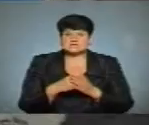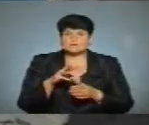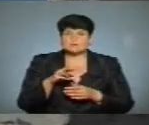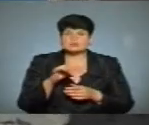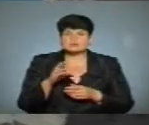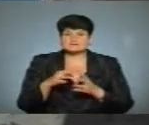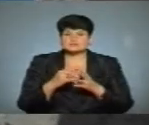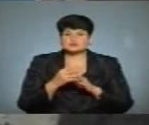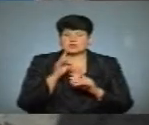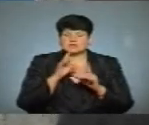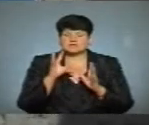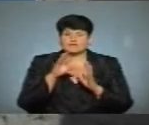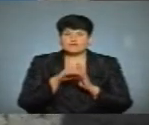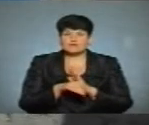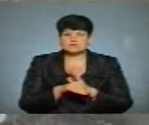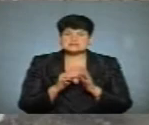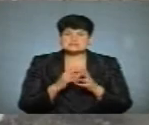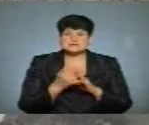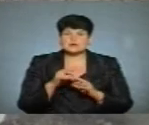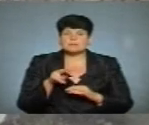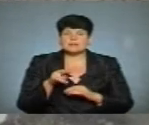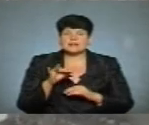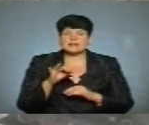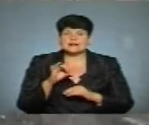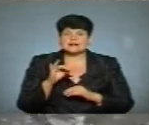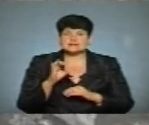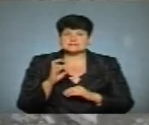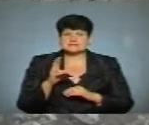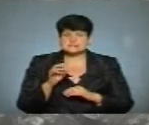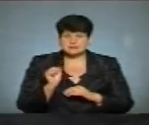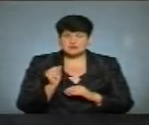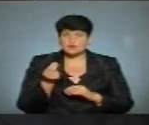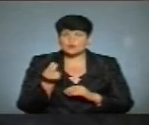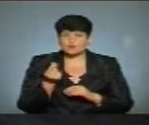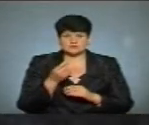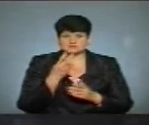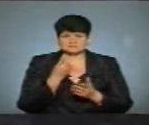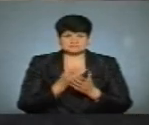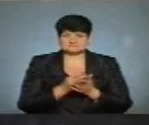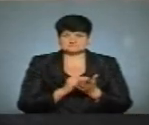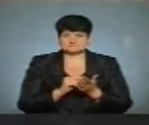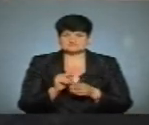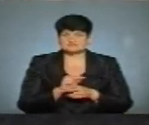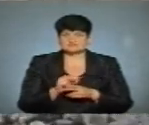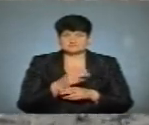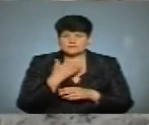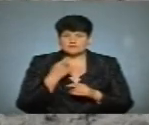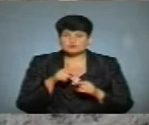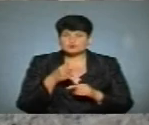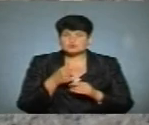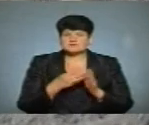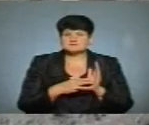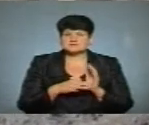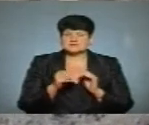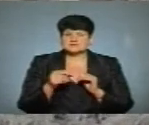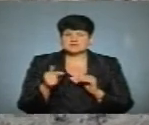до якої входить село Плиска, на ремонт дороги, яка сполучає Плиска та Москалівку, коштів не передбачено. Цього року близько 80 тисяч гривень